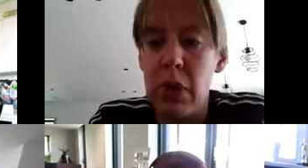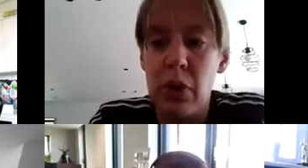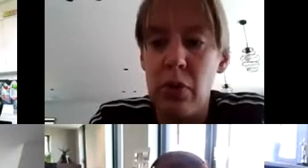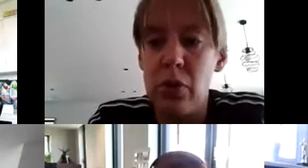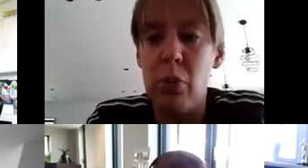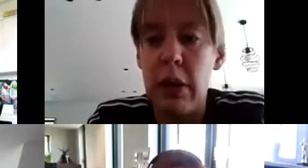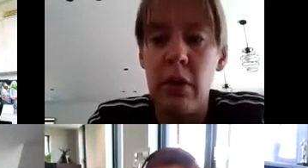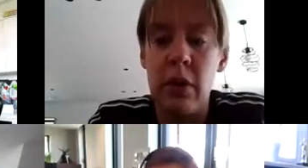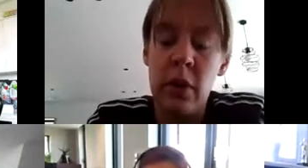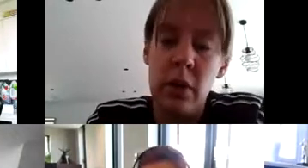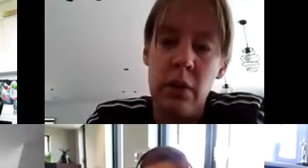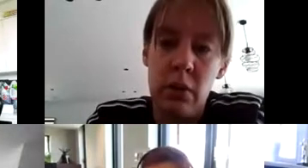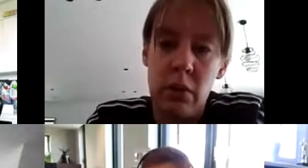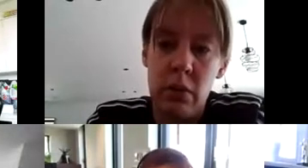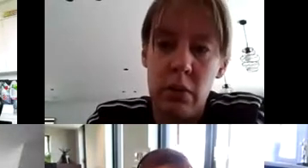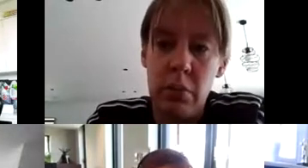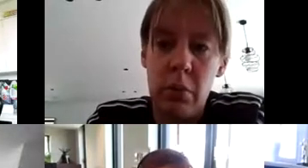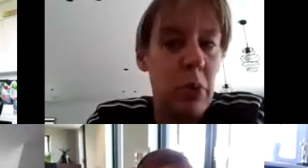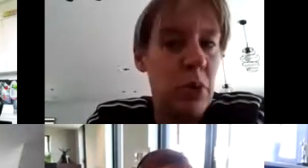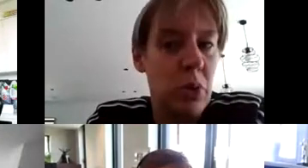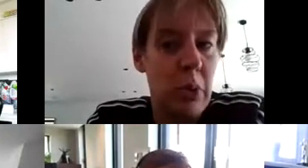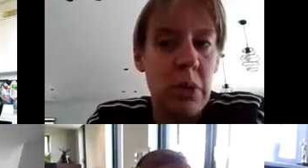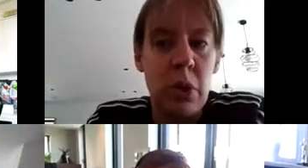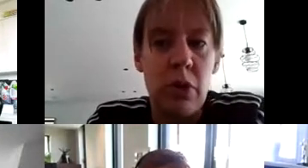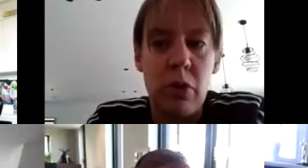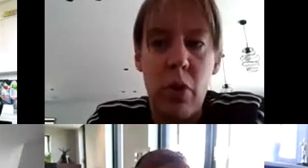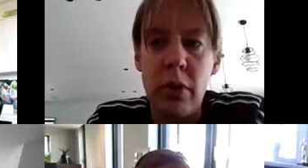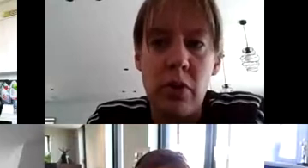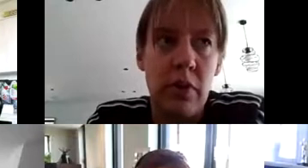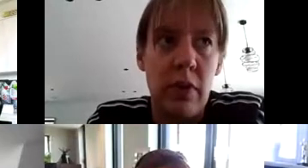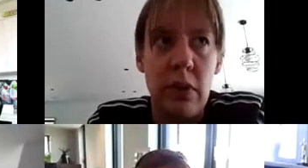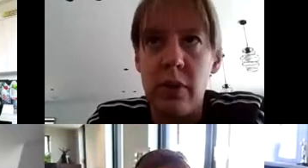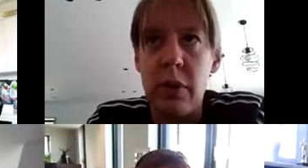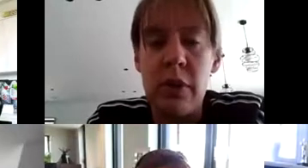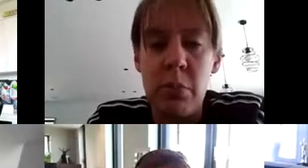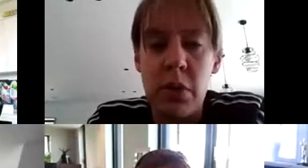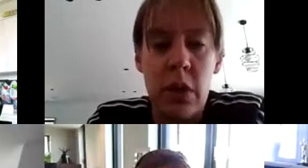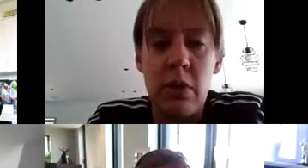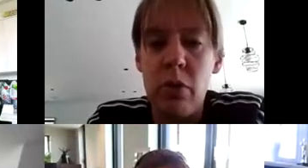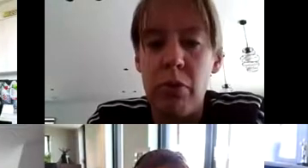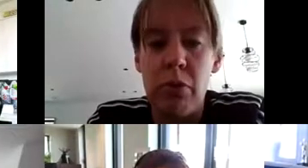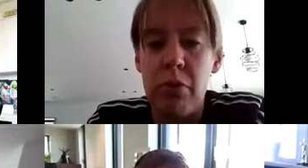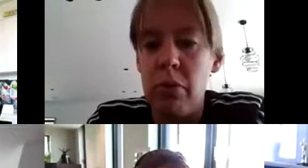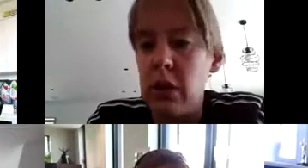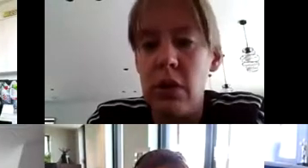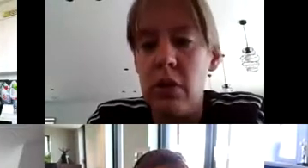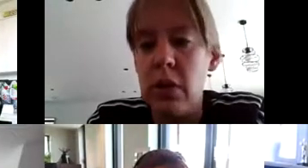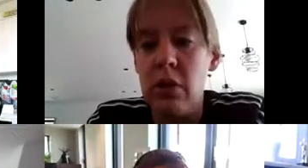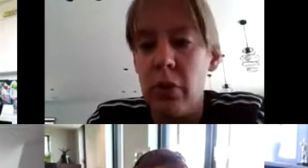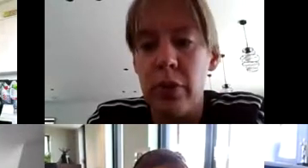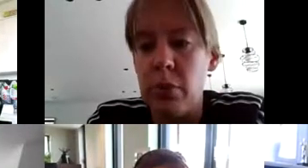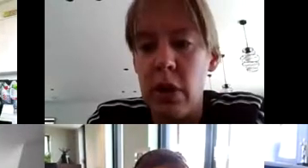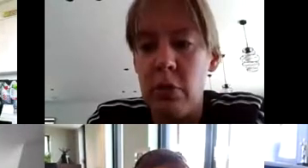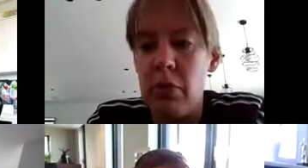het OCMW dat ons nog belde. Maar we willen zo wat weten wat dat de verhouding is, dat 80-20%